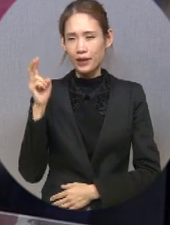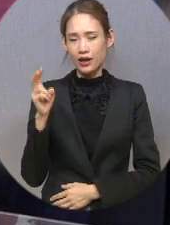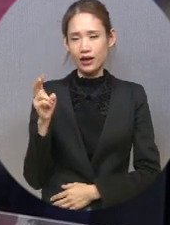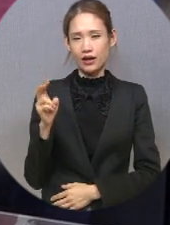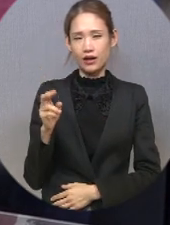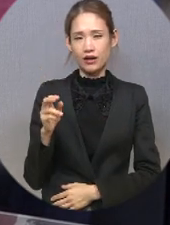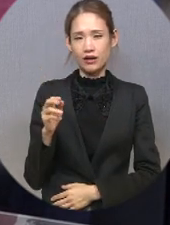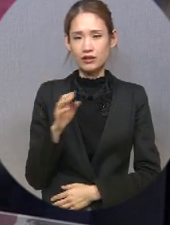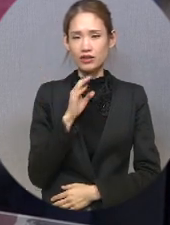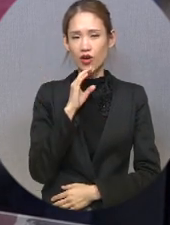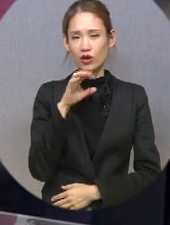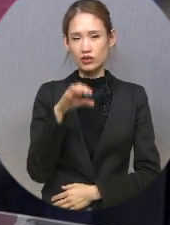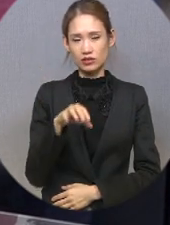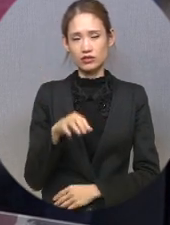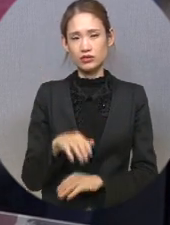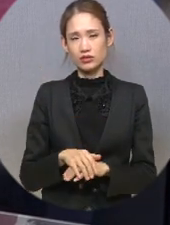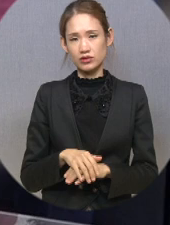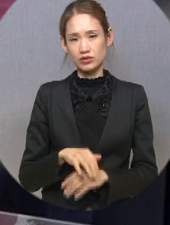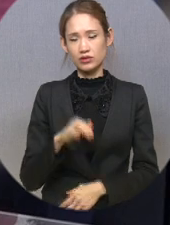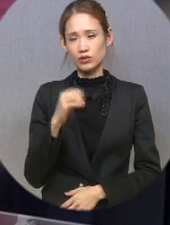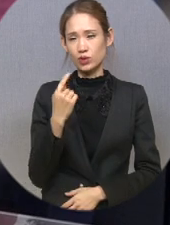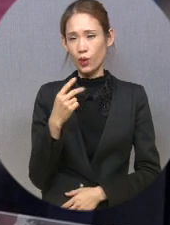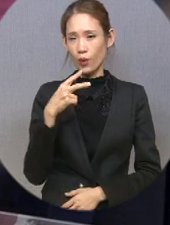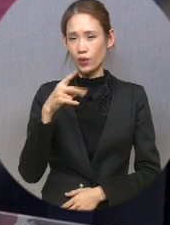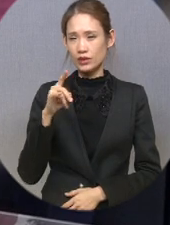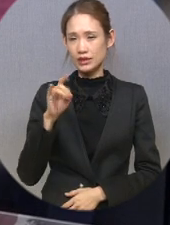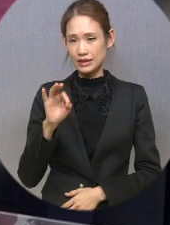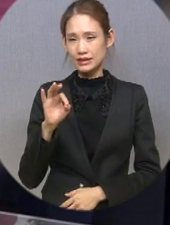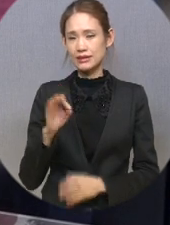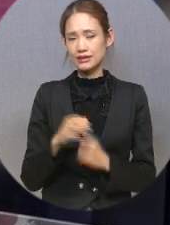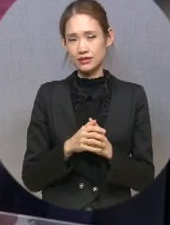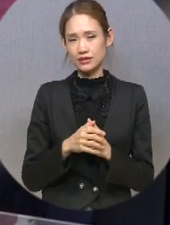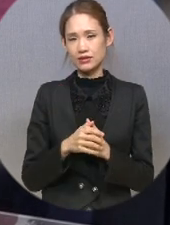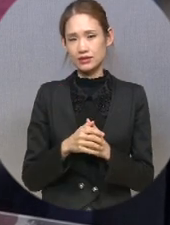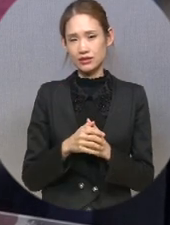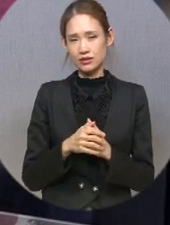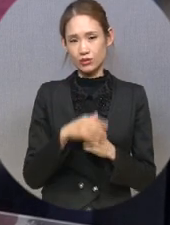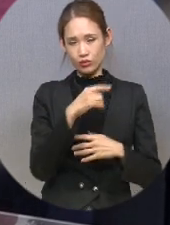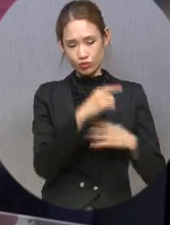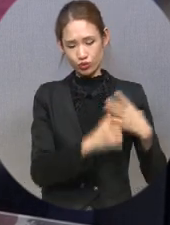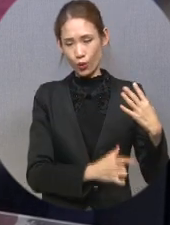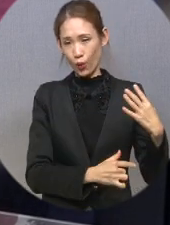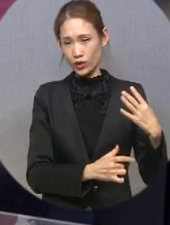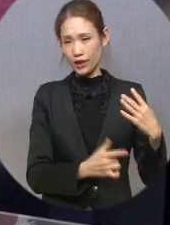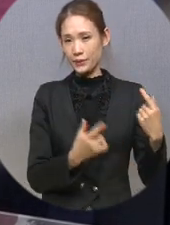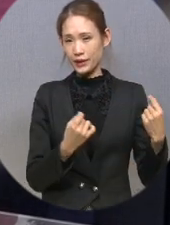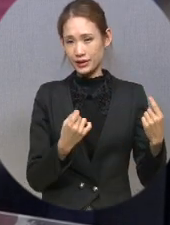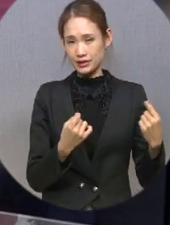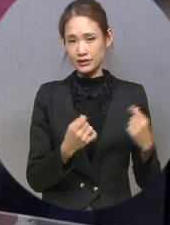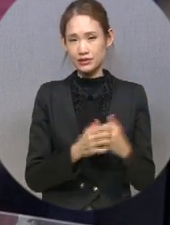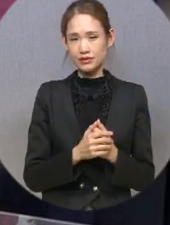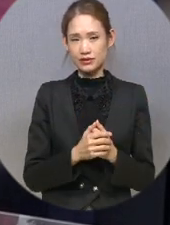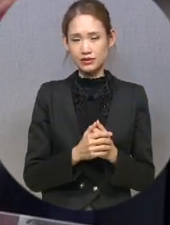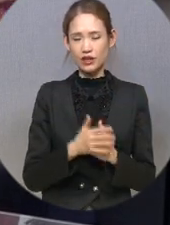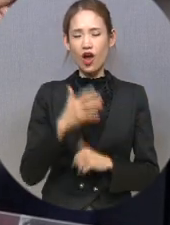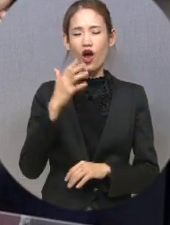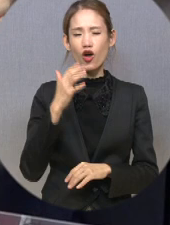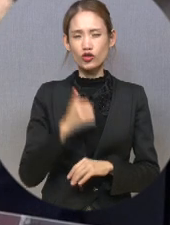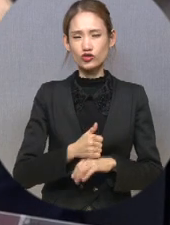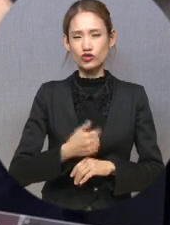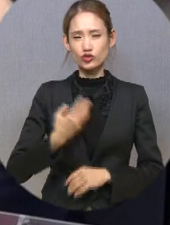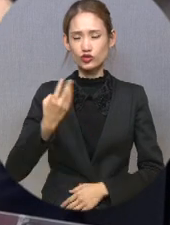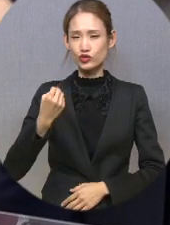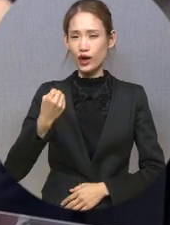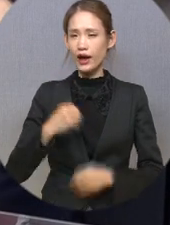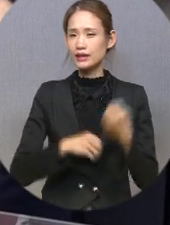지금 현장에서도 뭐 코딩이라든지 또는 프로그래밍이라든지 이런 부분도 결국은 수학적 기초 위에서